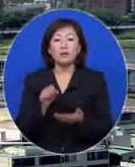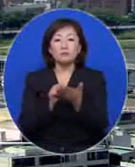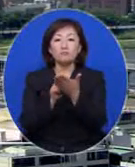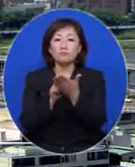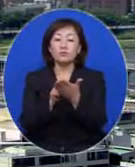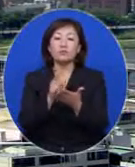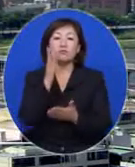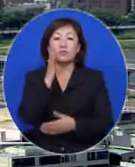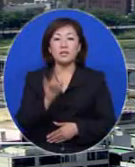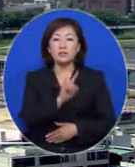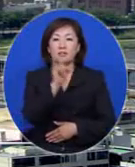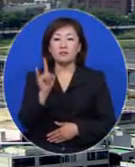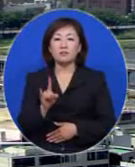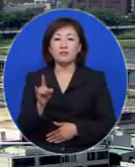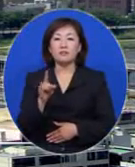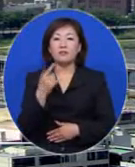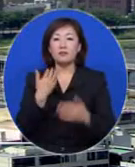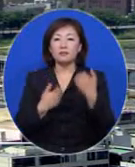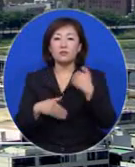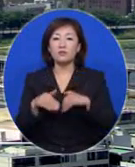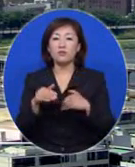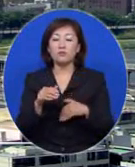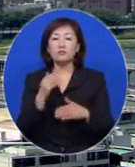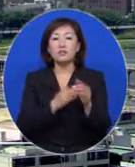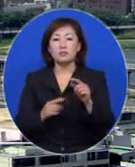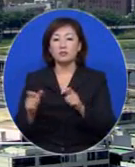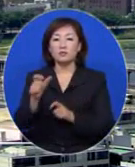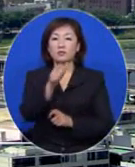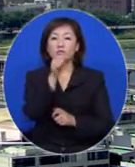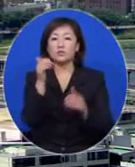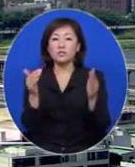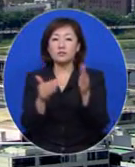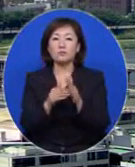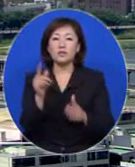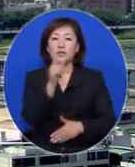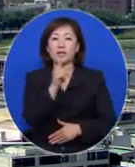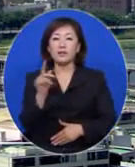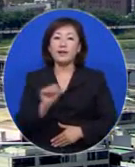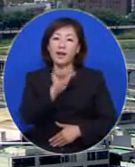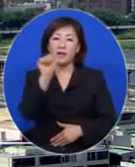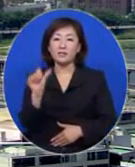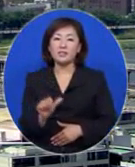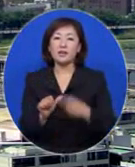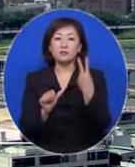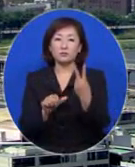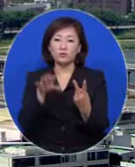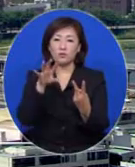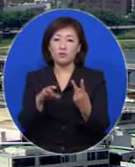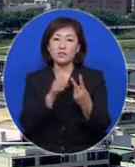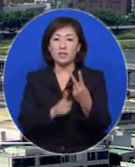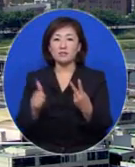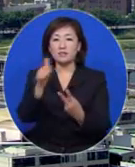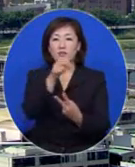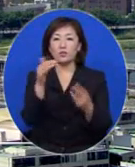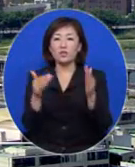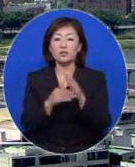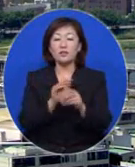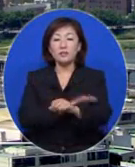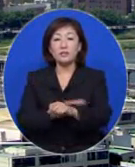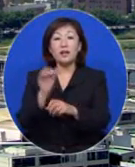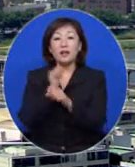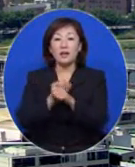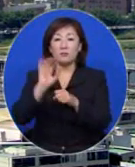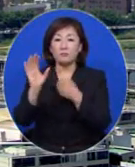프로축구 울산현대의 즐거운 질주가 이어지고 있습니다. K리그와 아시안 챔피언스리그 둘 다 선두권이어서 잘하면 두